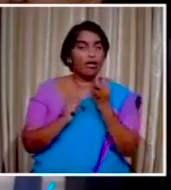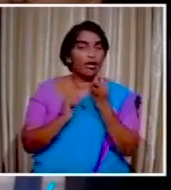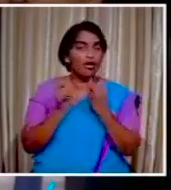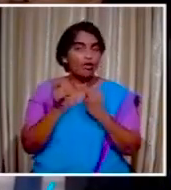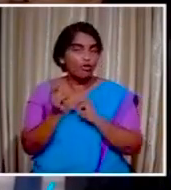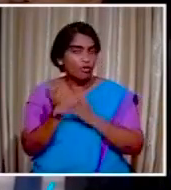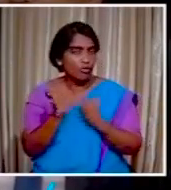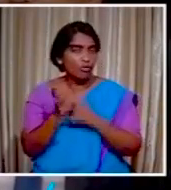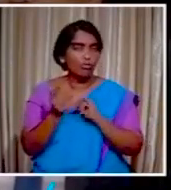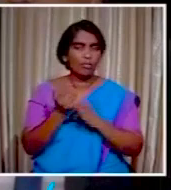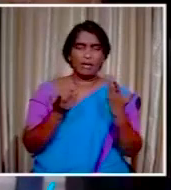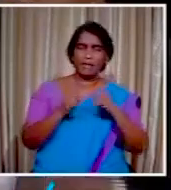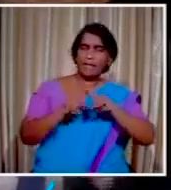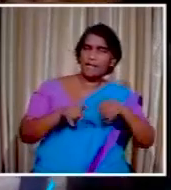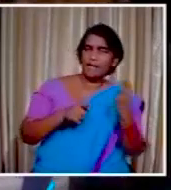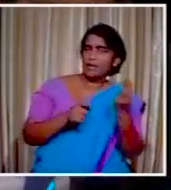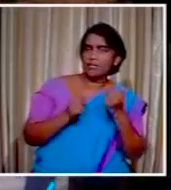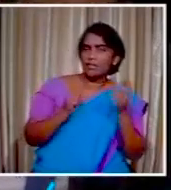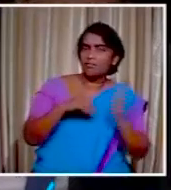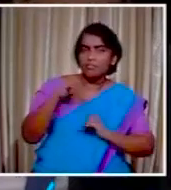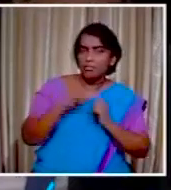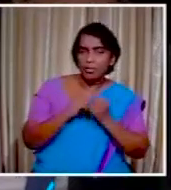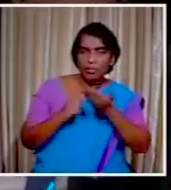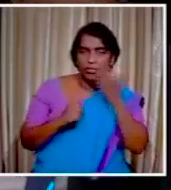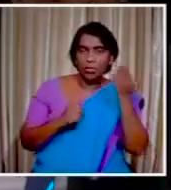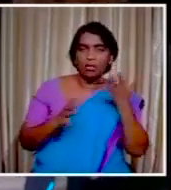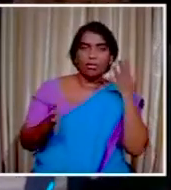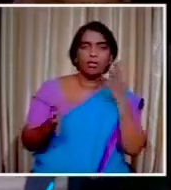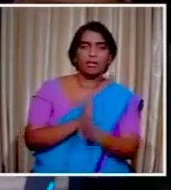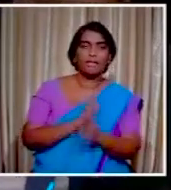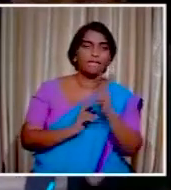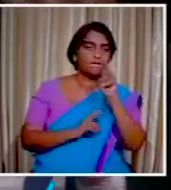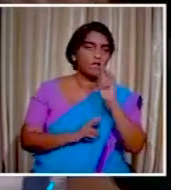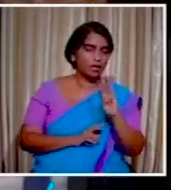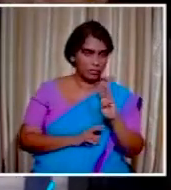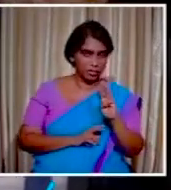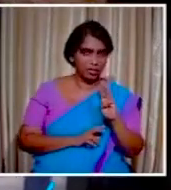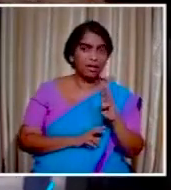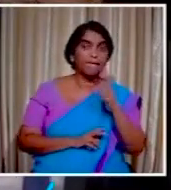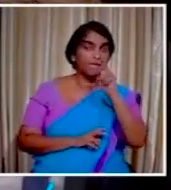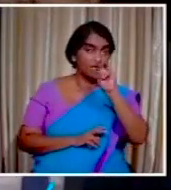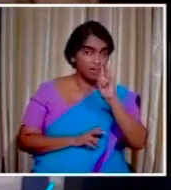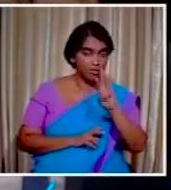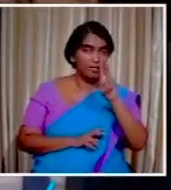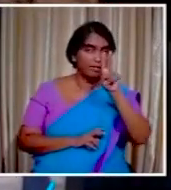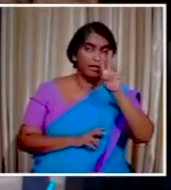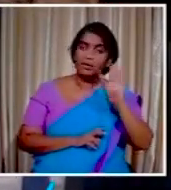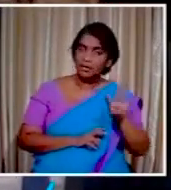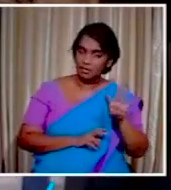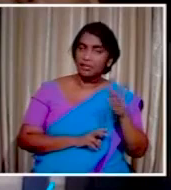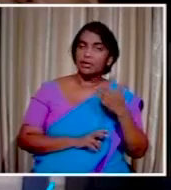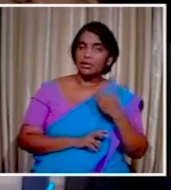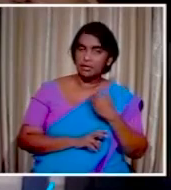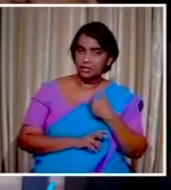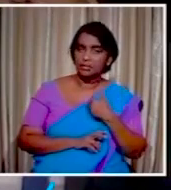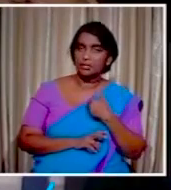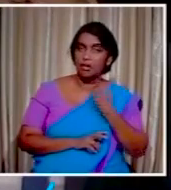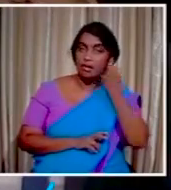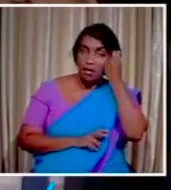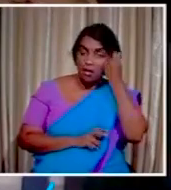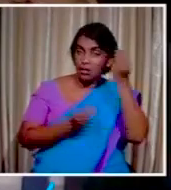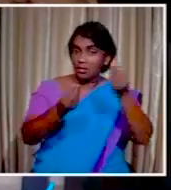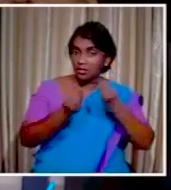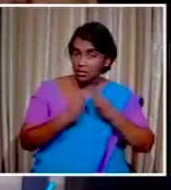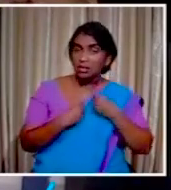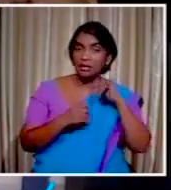පුළුවන්ද? අලුත් ක්‍රම වලින් පුළුවන්ද? ඒක තමයි අපිට වැරදිච්ච තැන 23 වෙනිදා. 23 වෙනිදා 24 වෙනිදා අපිට එහෙම යෝජනා දීපු